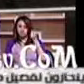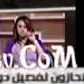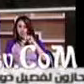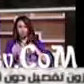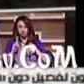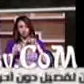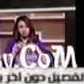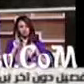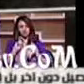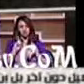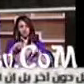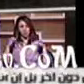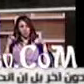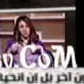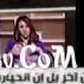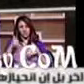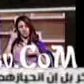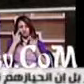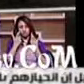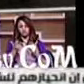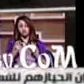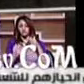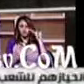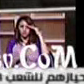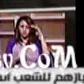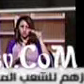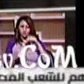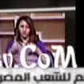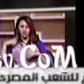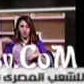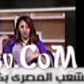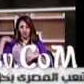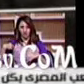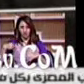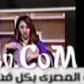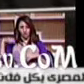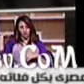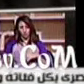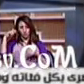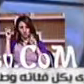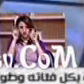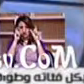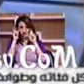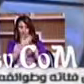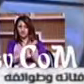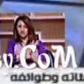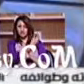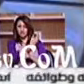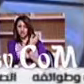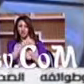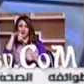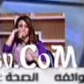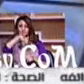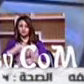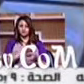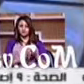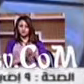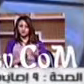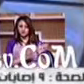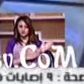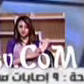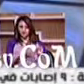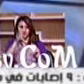لا يتكرر مره اخرى اشكرك شكرا جزيلا اللواء محمد عيد مدير امن الاسماعيليه معانا على التليفون كمان الزميل الصحفي هاني